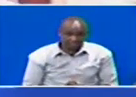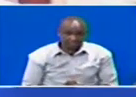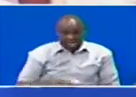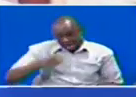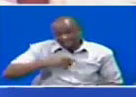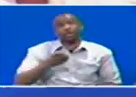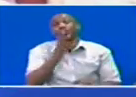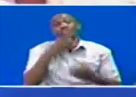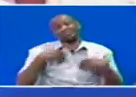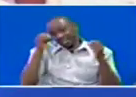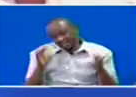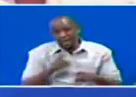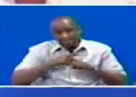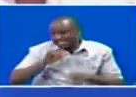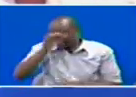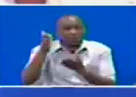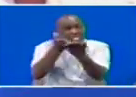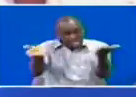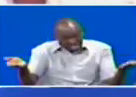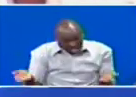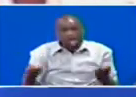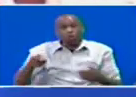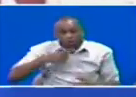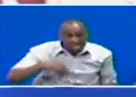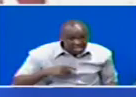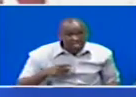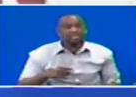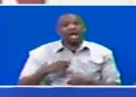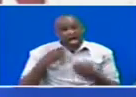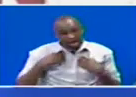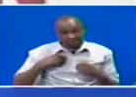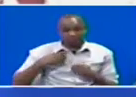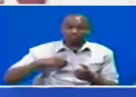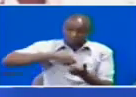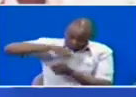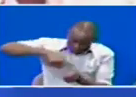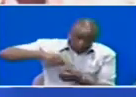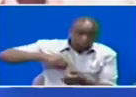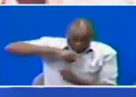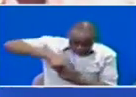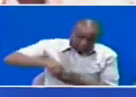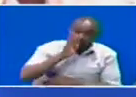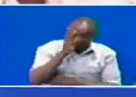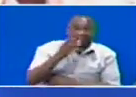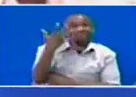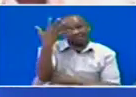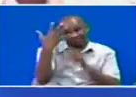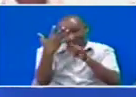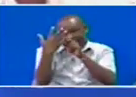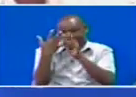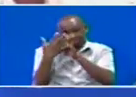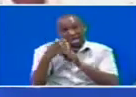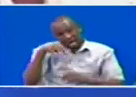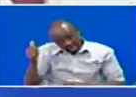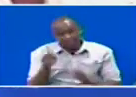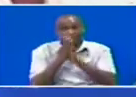Maji hapa lakini katika tauni hii tumeweza kuamshha bols Tano mbili Moja Iko kwa